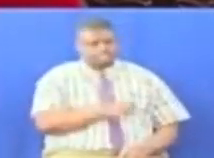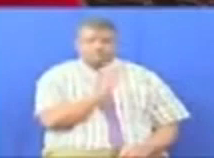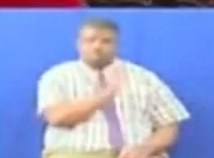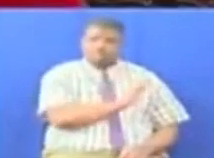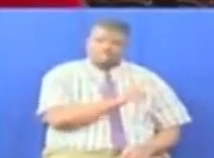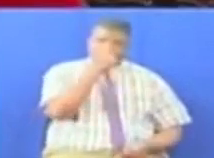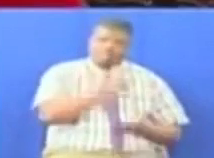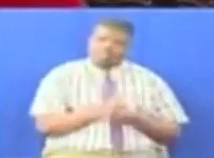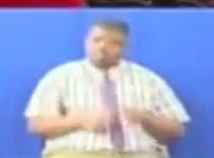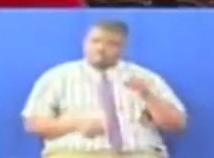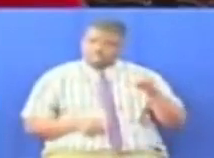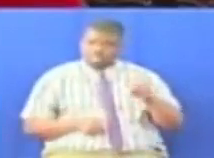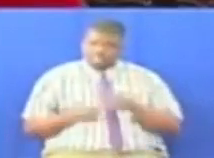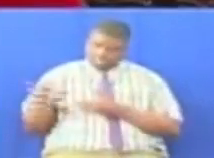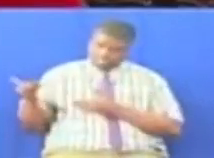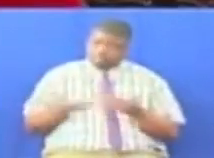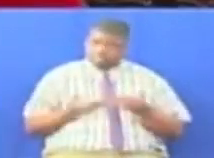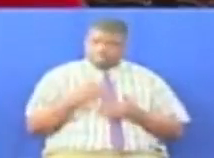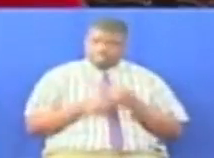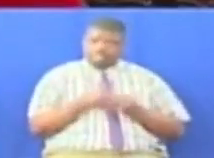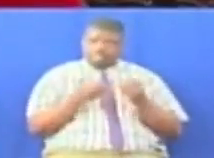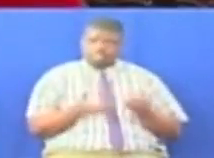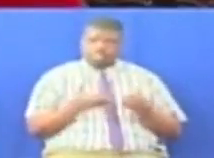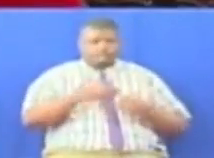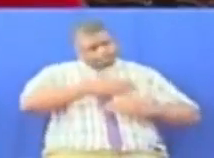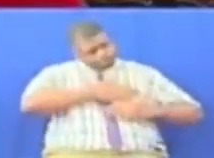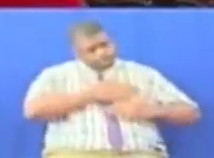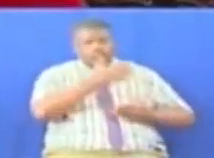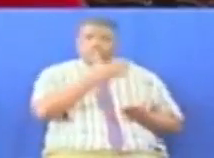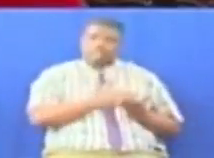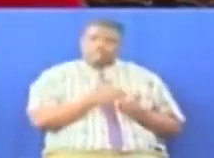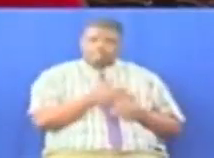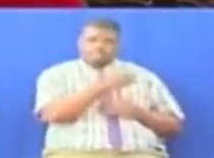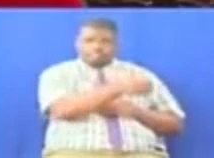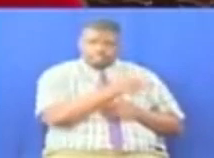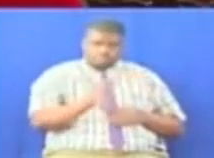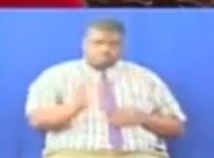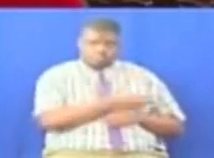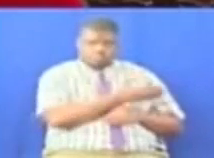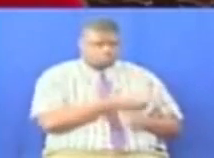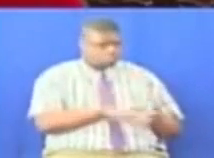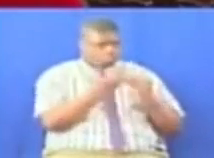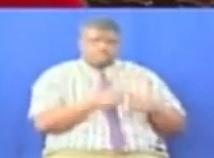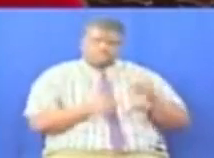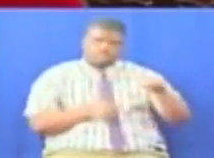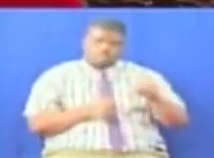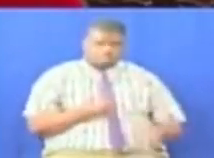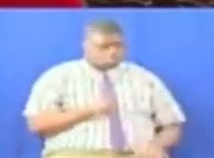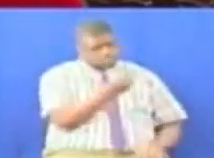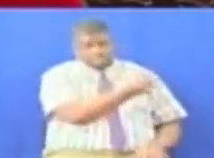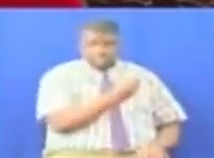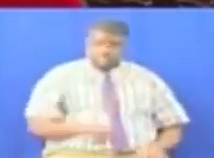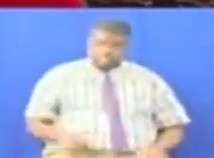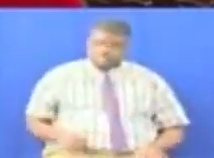Wakati maamuzi haya yakikaribishwa kwa mikono miwili na wapenda haki, sasa mbele yetu kuna mswada wa kuondoa uwezekano huo wa kuwashtaki. Sheria